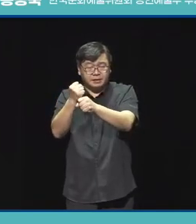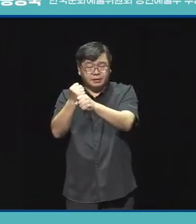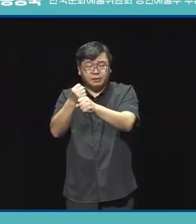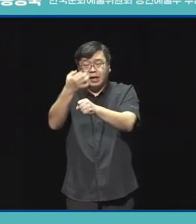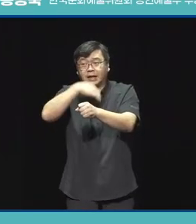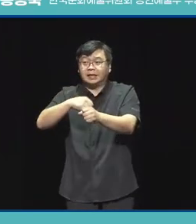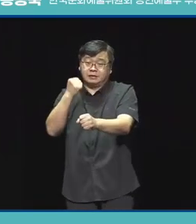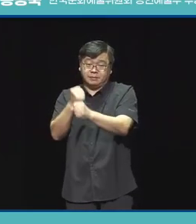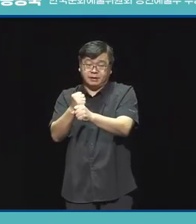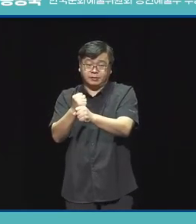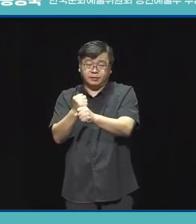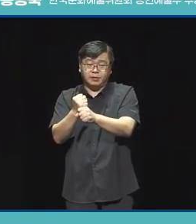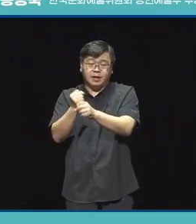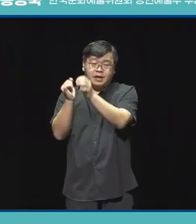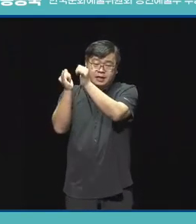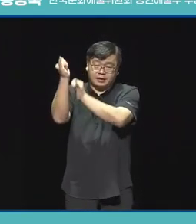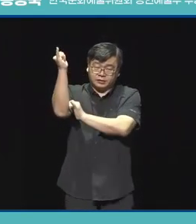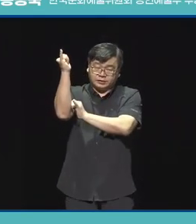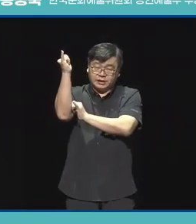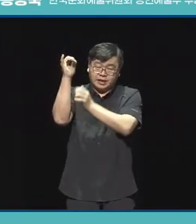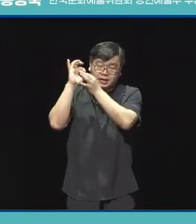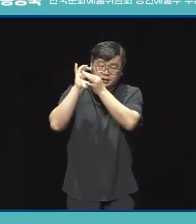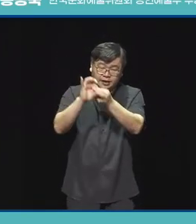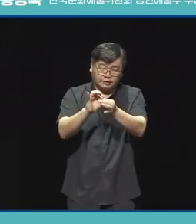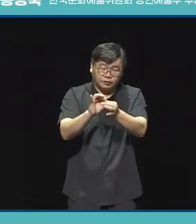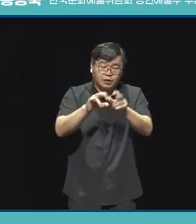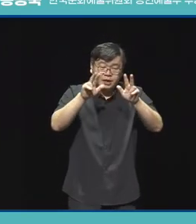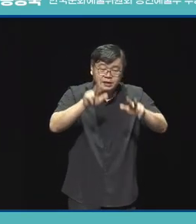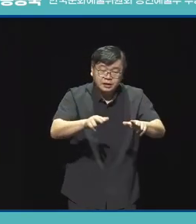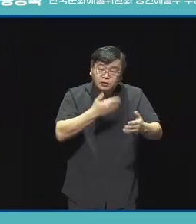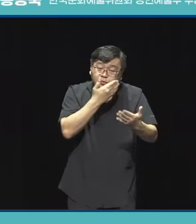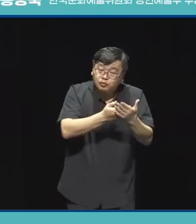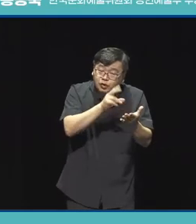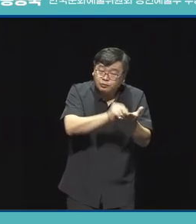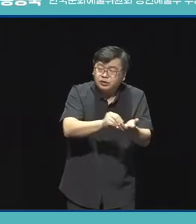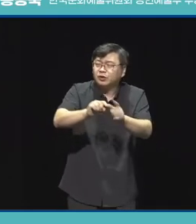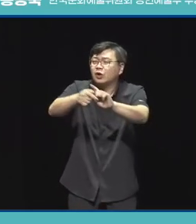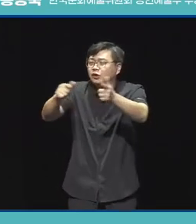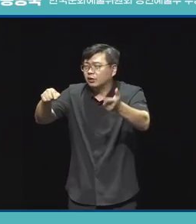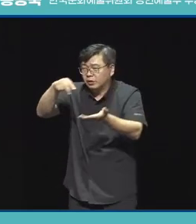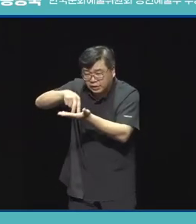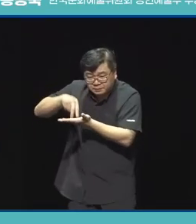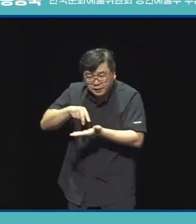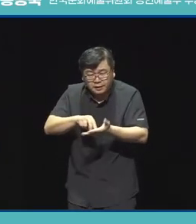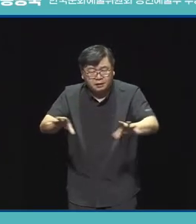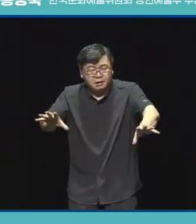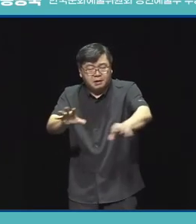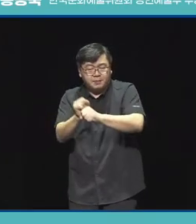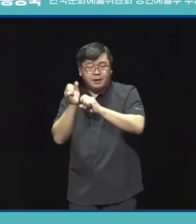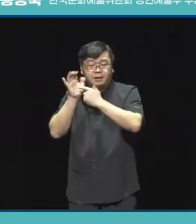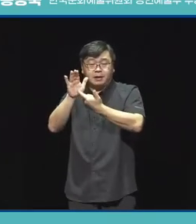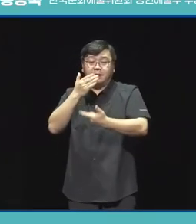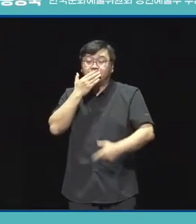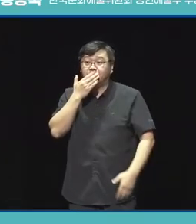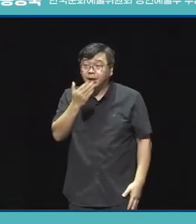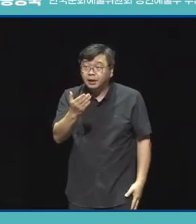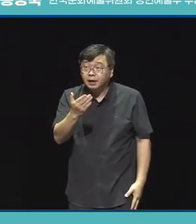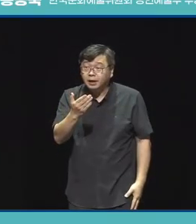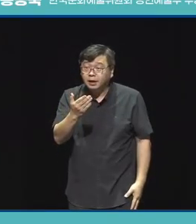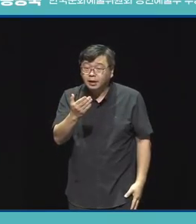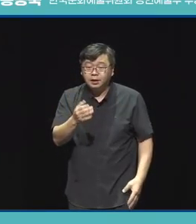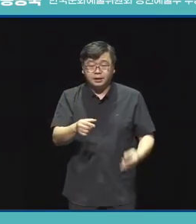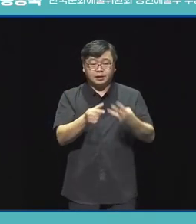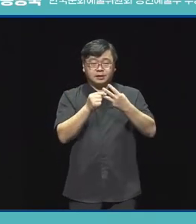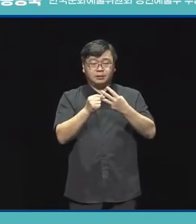역사성 지속성 동시대성 다양성에 대한 균형이 있는 지원 그리고 참여하는 예술가들이